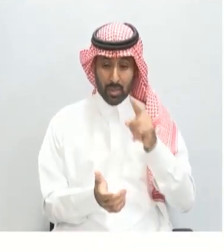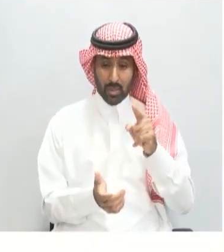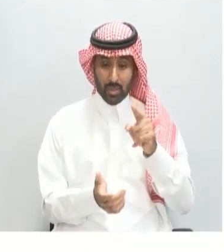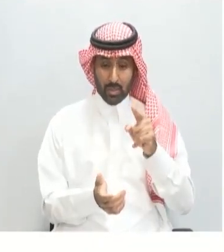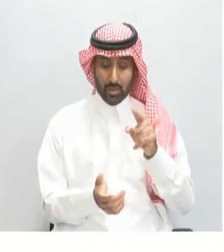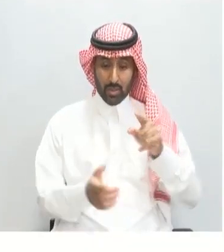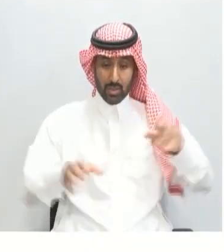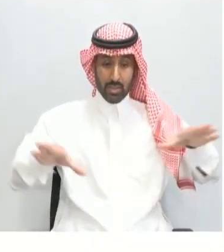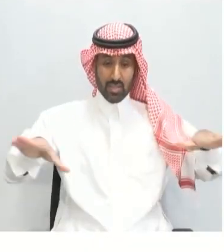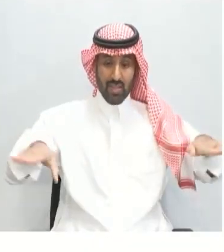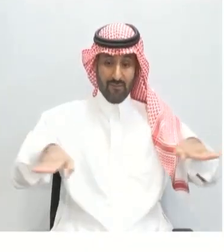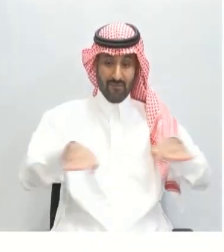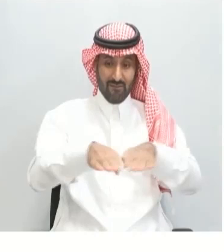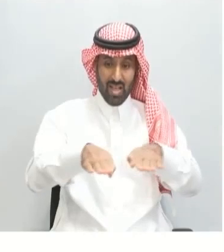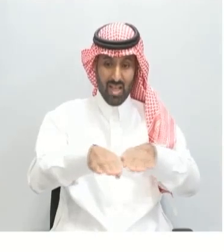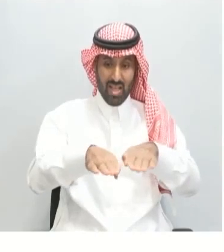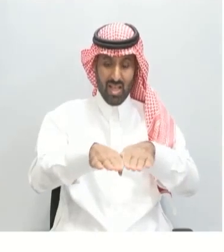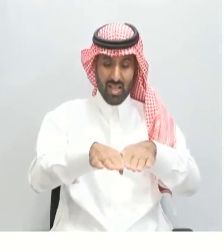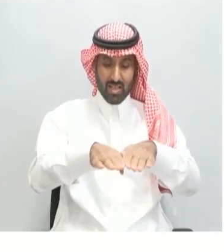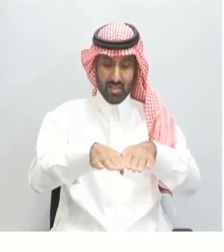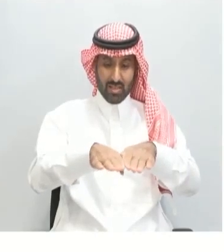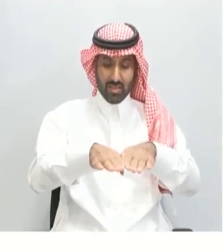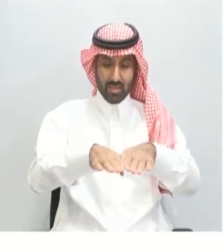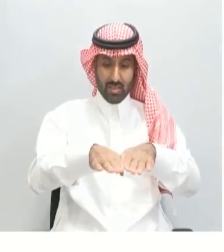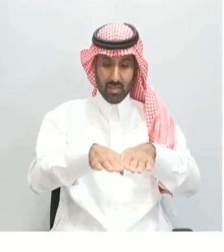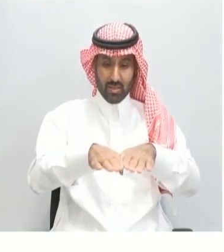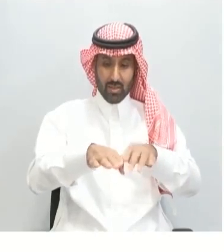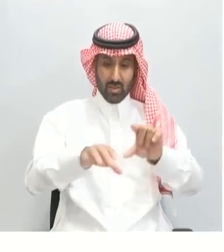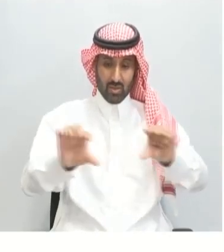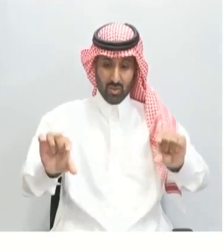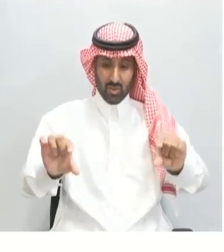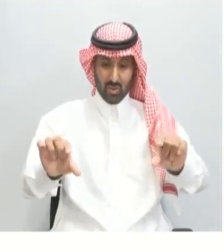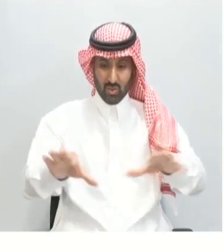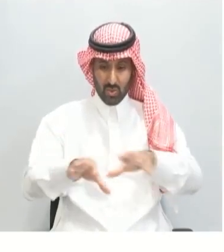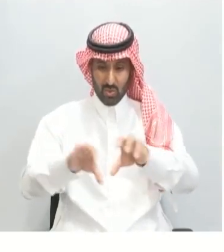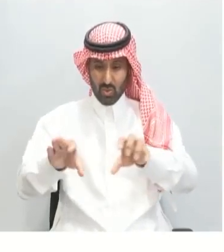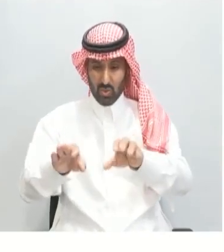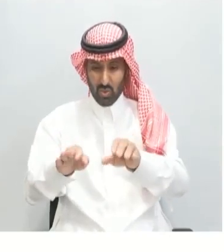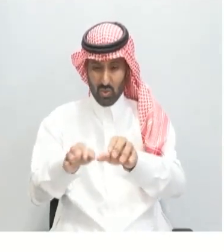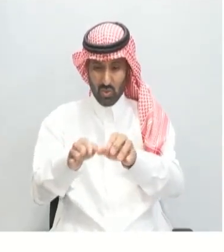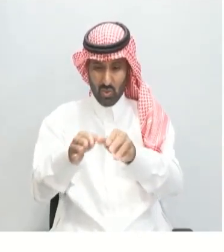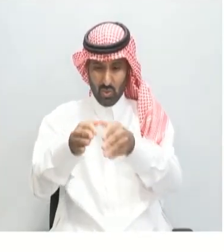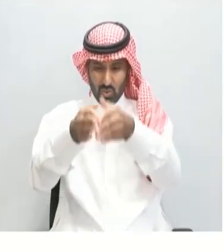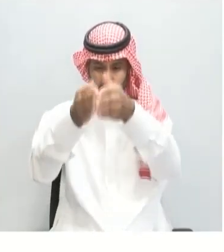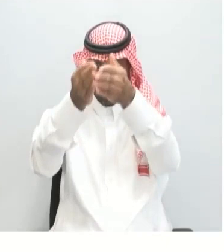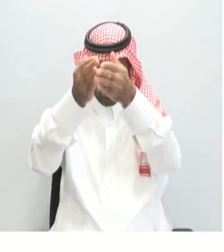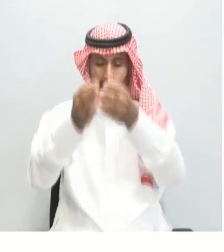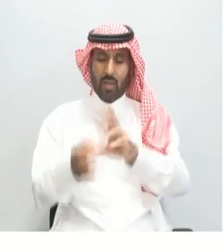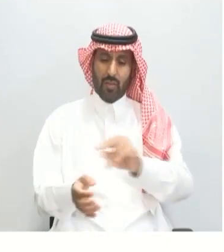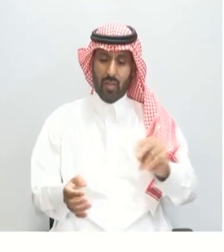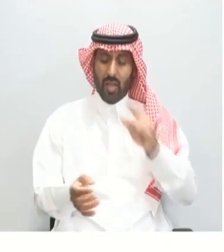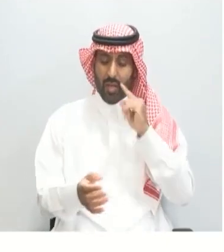نتيجه لالتقاء صفائح تكتونيه وحدوث حركات افقيه حركات